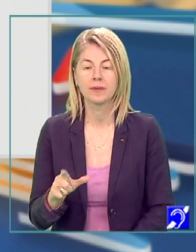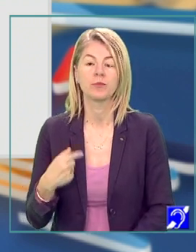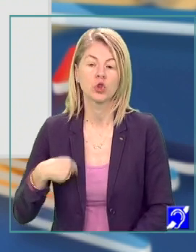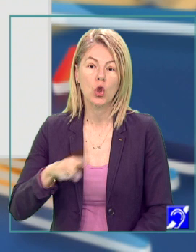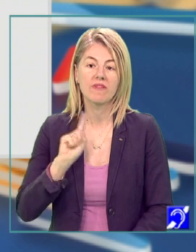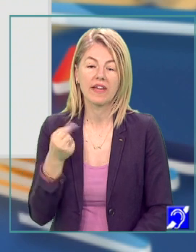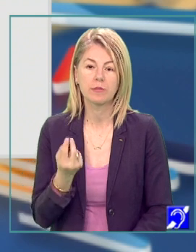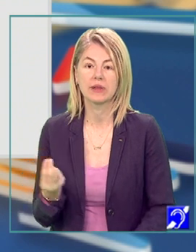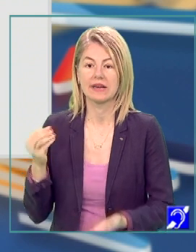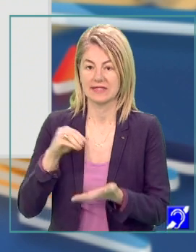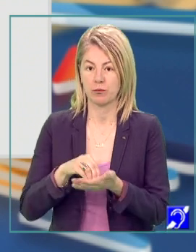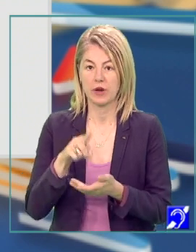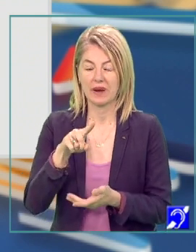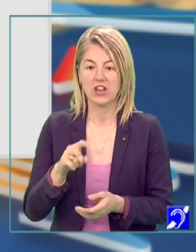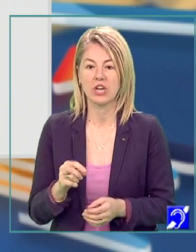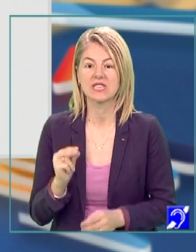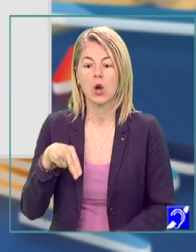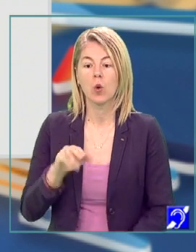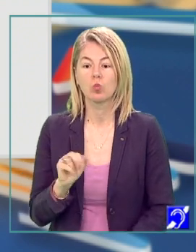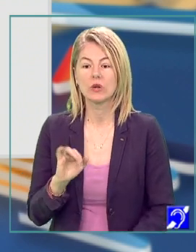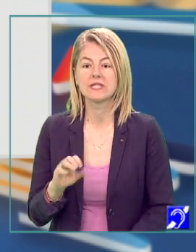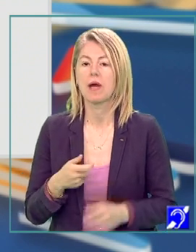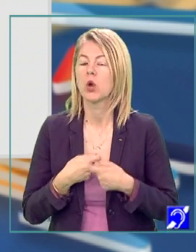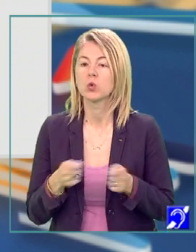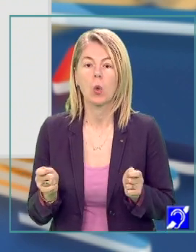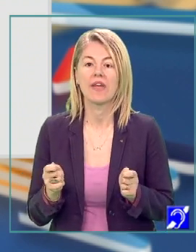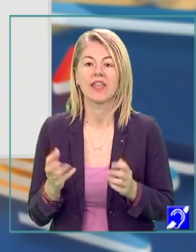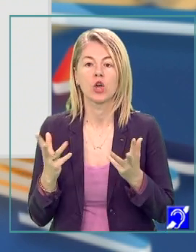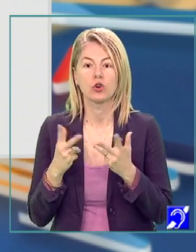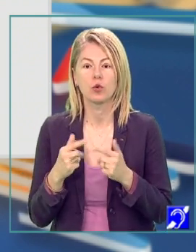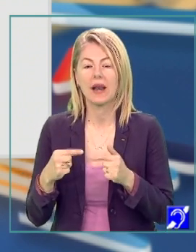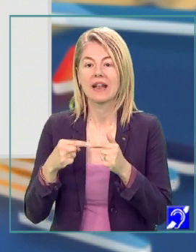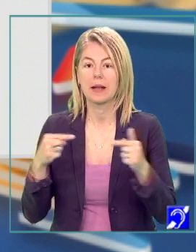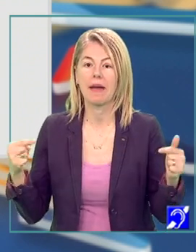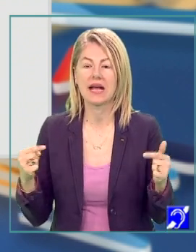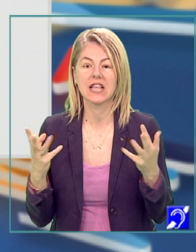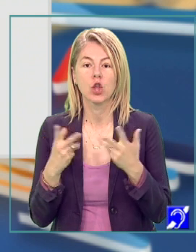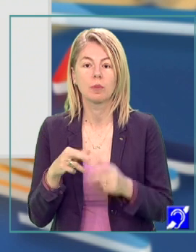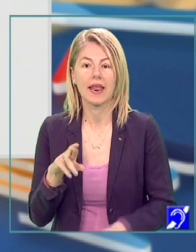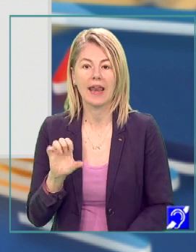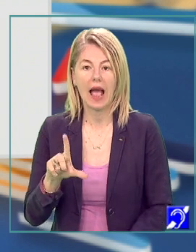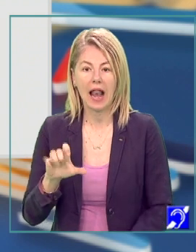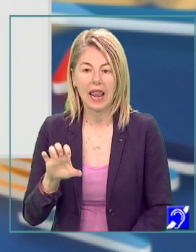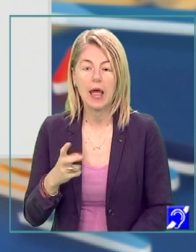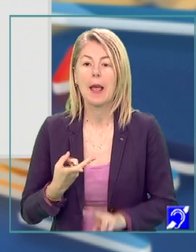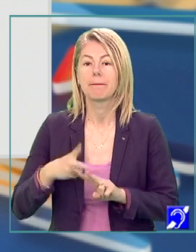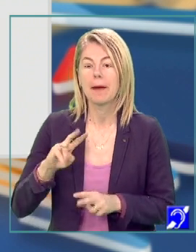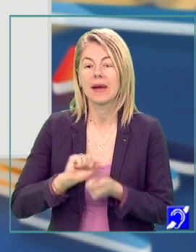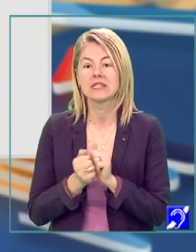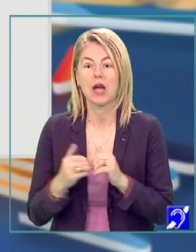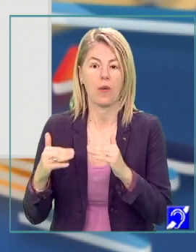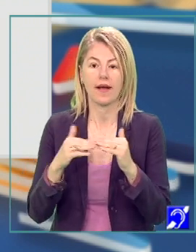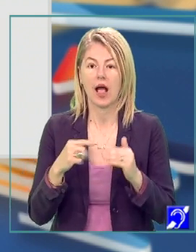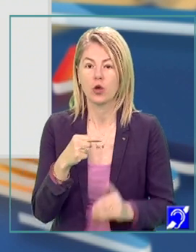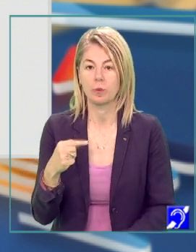trebui să punem în această mulțime toate numerele de pe axa numerelor reale, mai mari sau egale cu